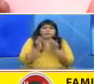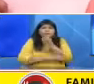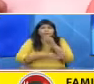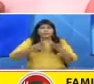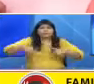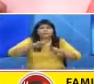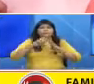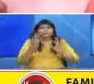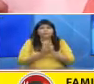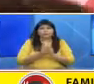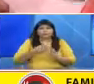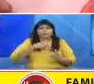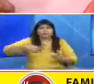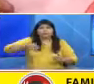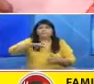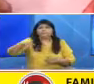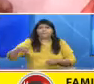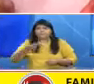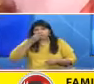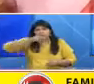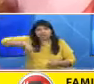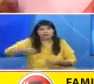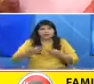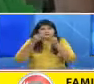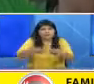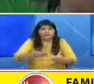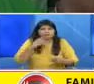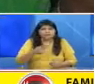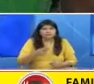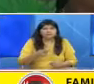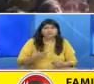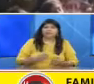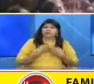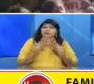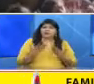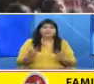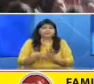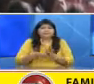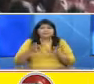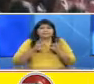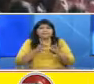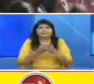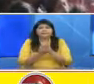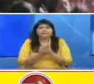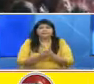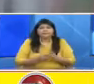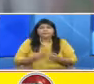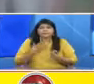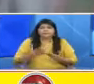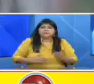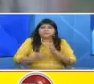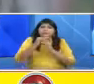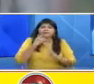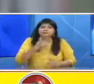और परिवार के लोग खुद बच्चों को परोसते हैं, खिलाते हैं, अपने आनंद को भी बांटते हैं और आनंद में इजाफा करते